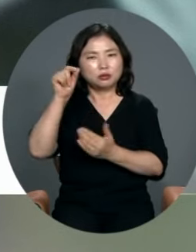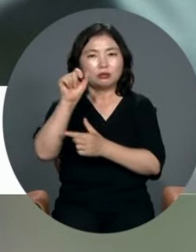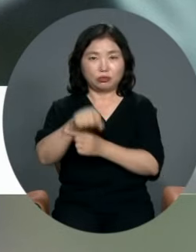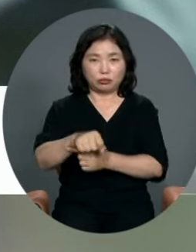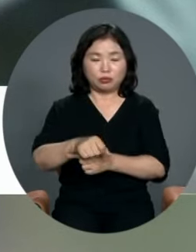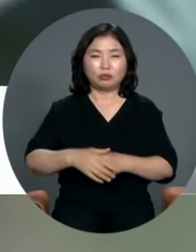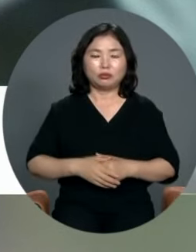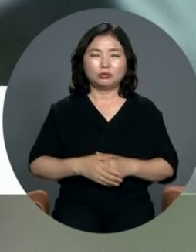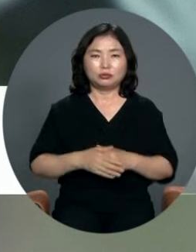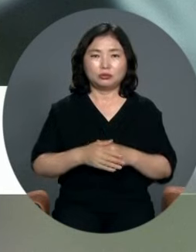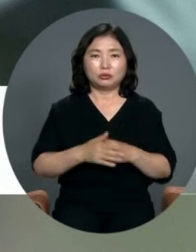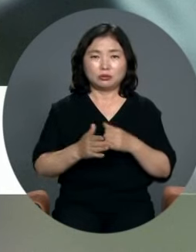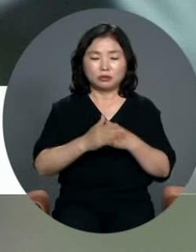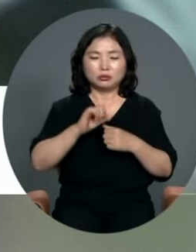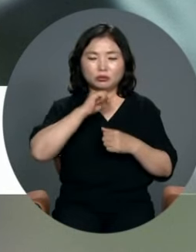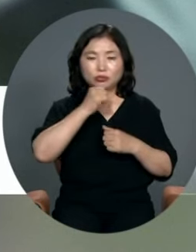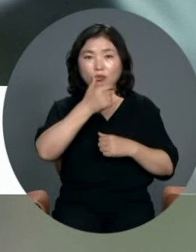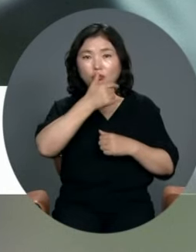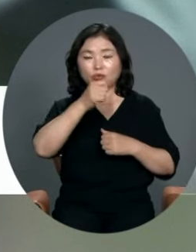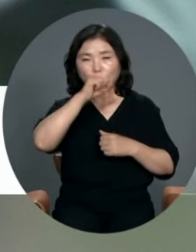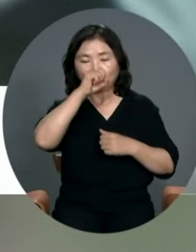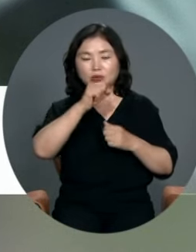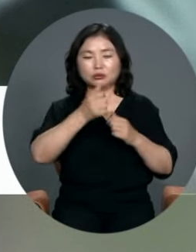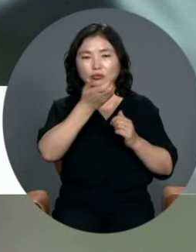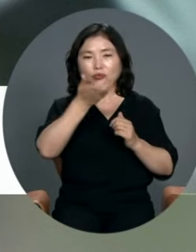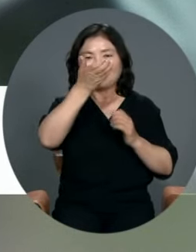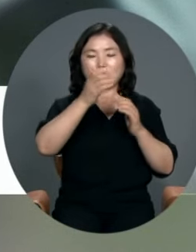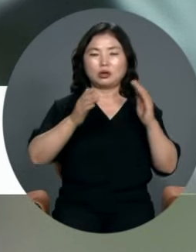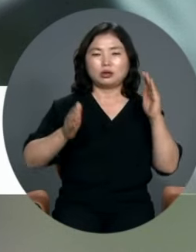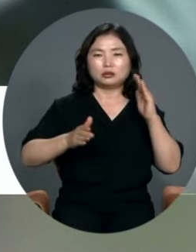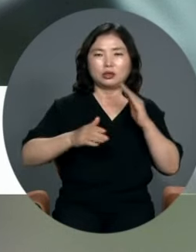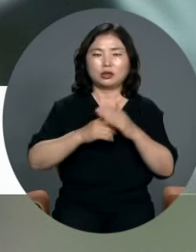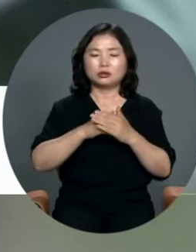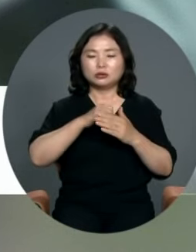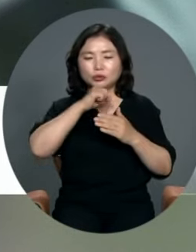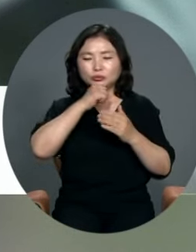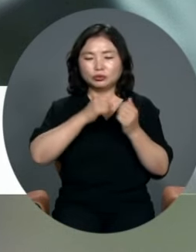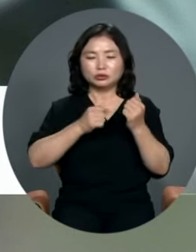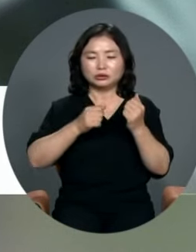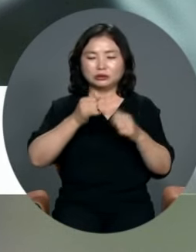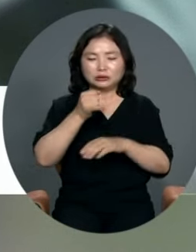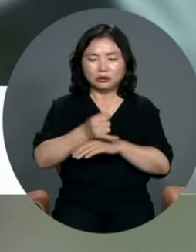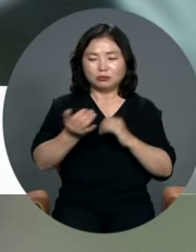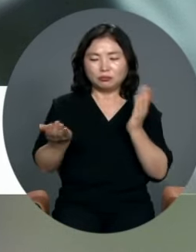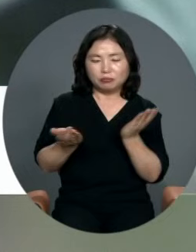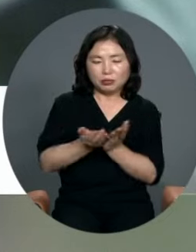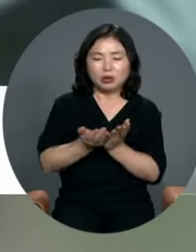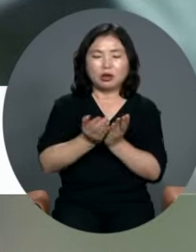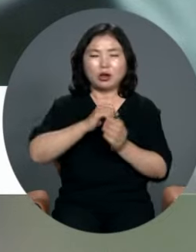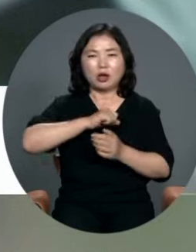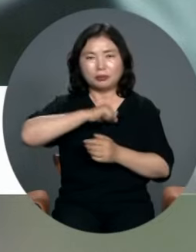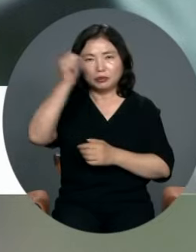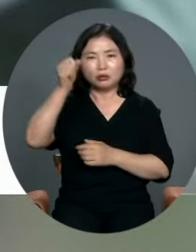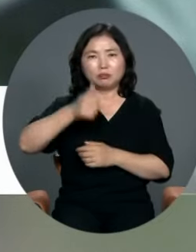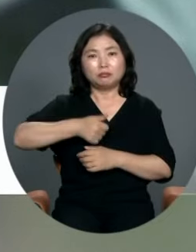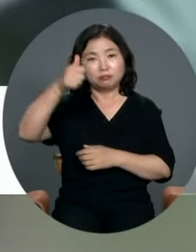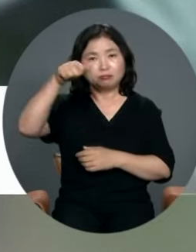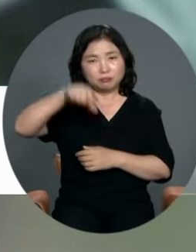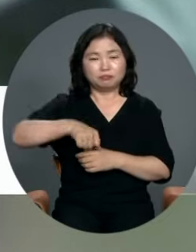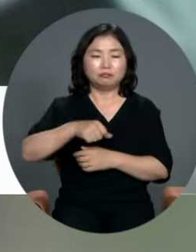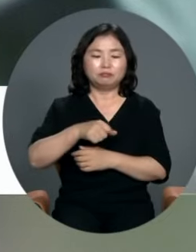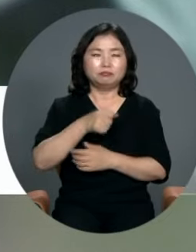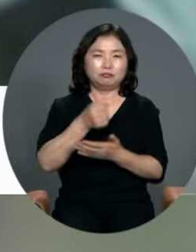있습니다. 이 때문에 상위권 수험생들에게는 수능 최저 기준을 맞추는 게 합격 여부를 가르는 관건이 될 것으로